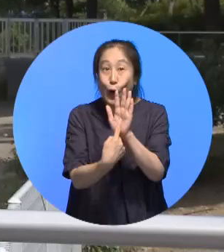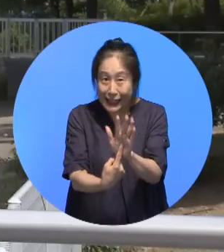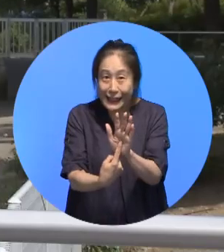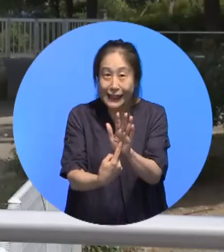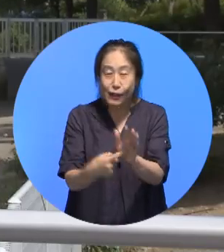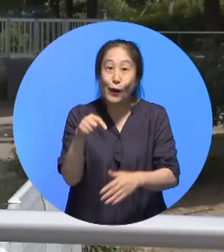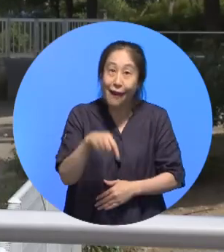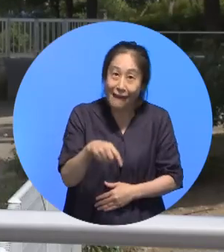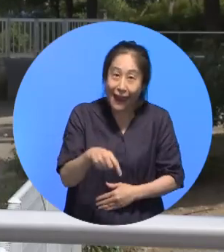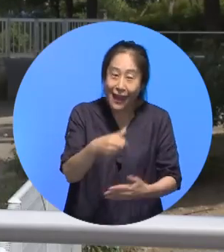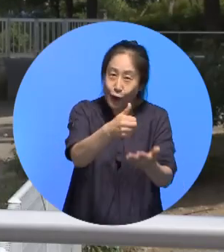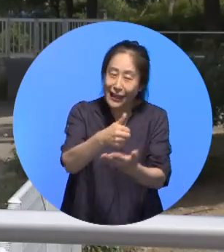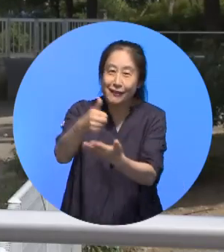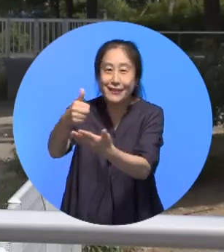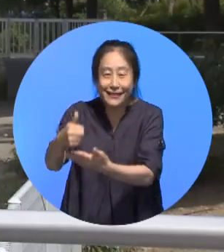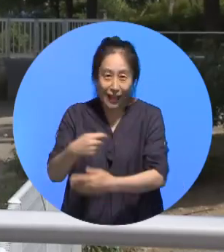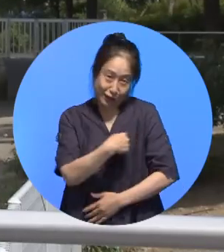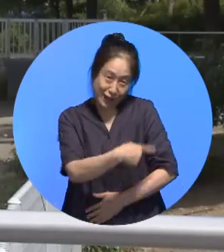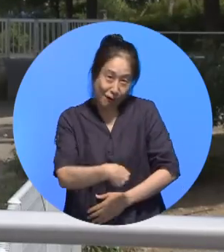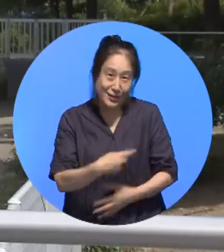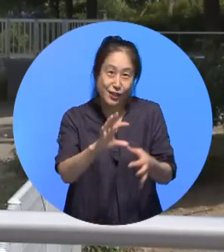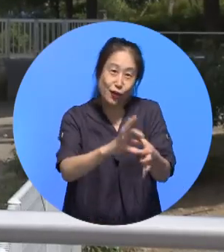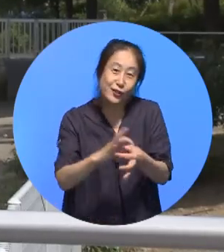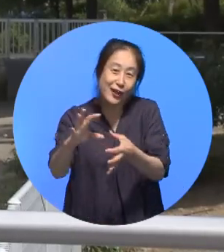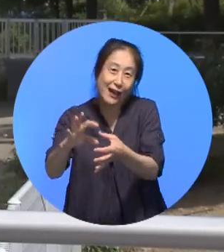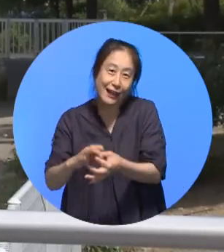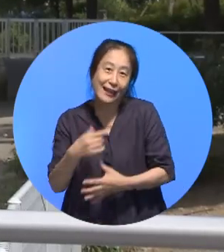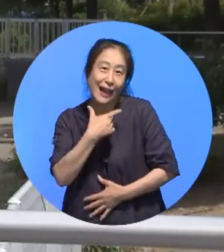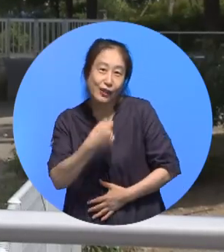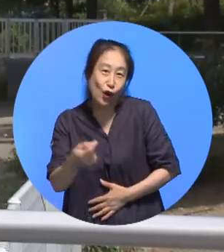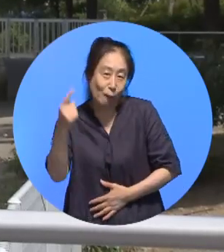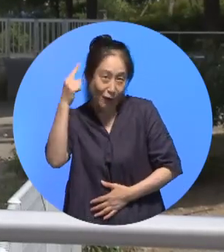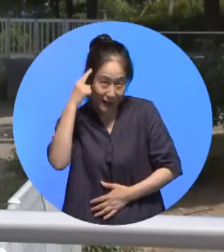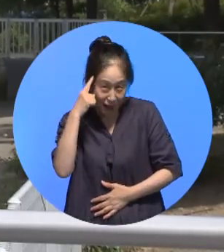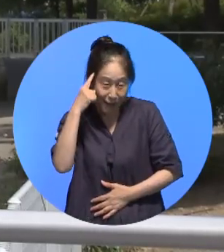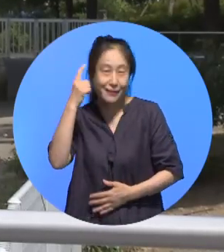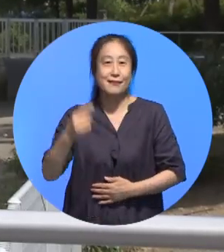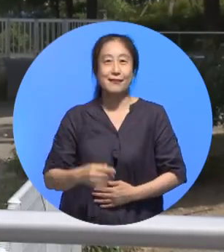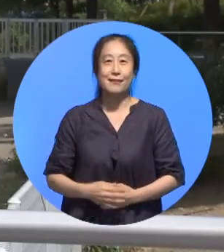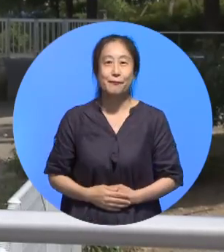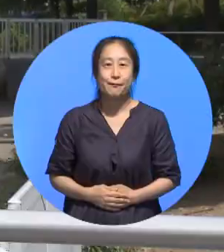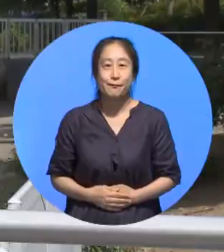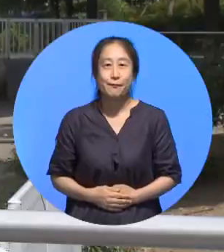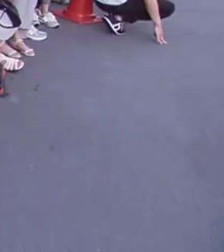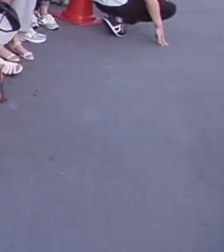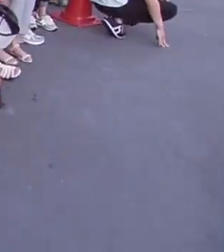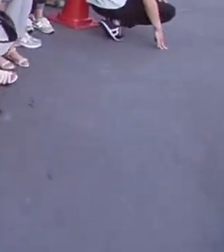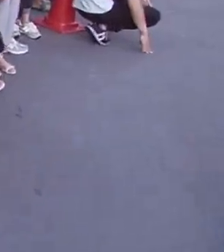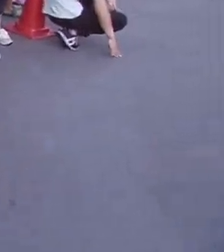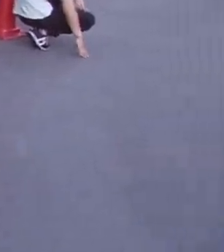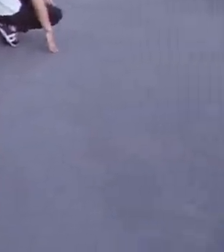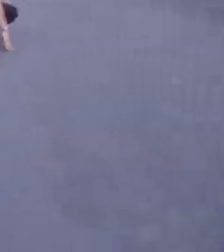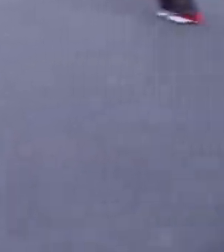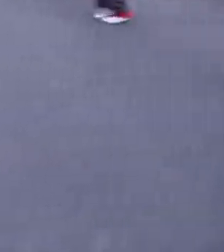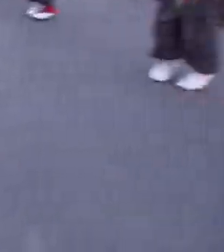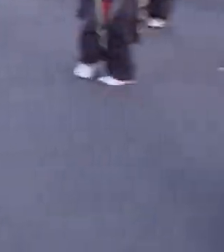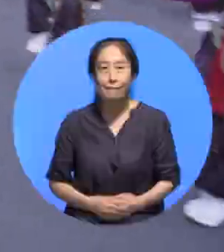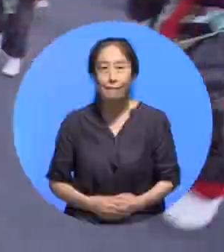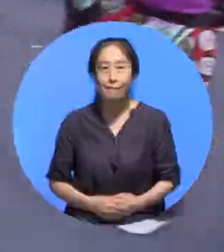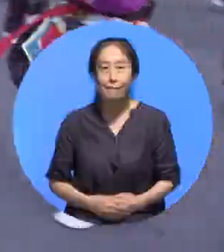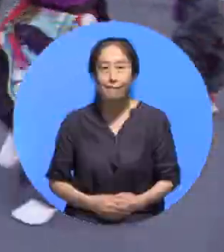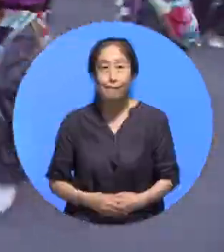踊りも含めて部でお客さんと心をつなげていけたらいいなと思って踊ってました